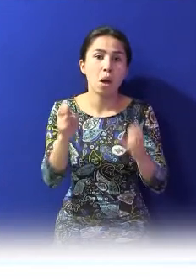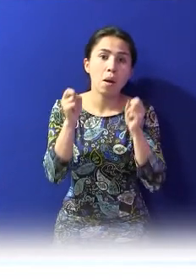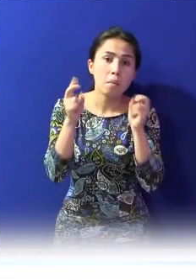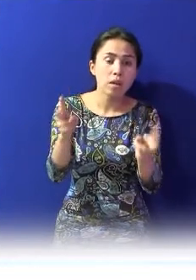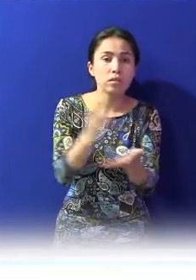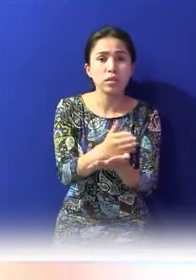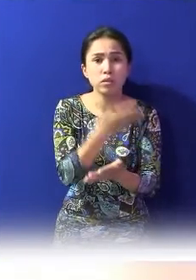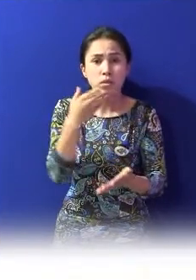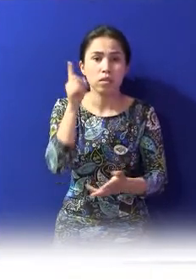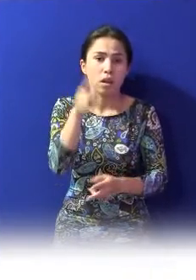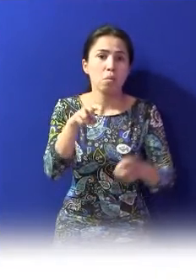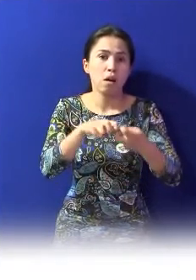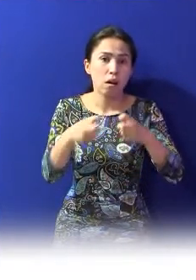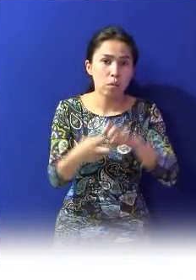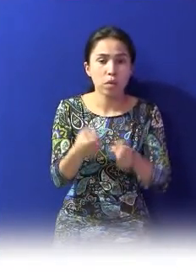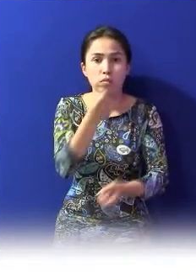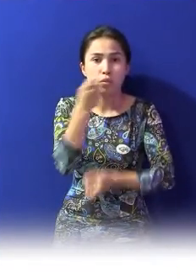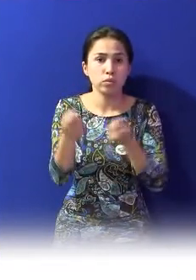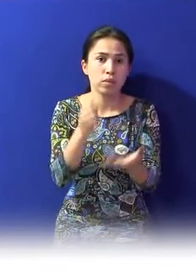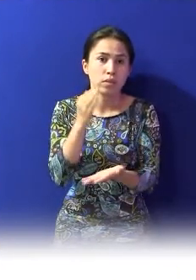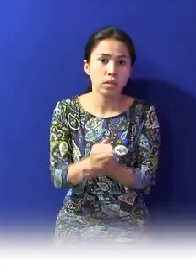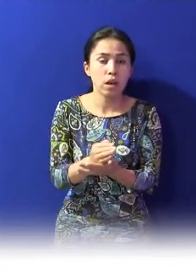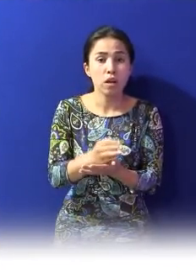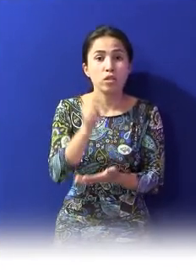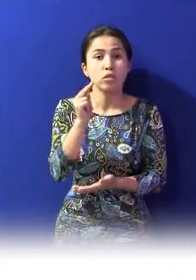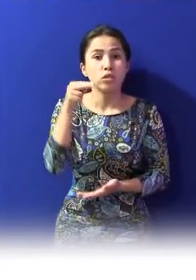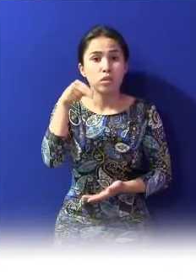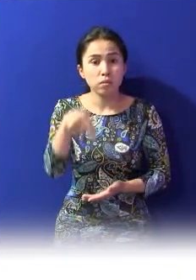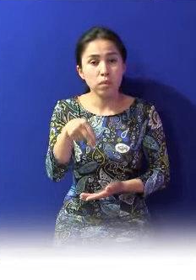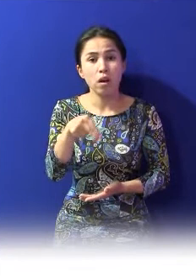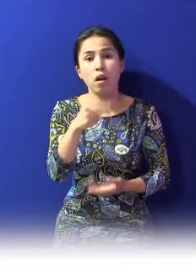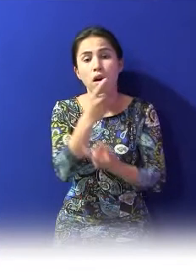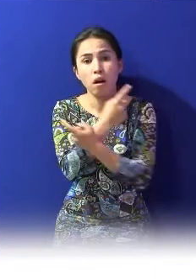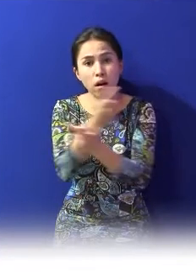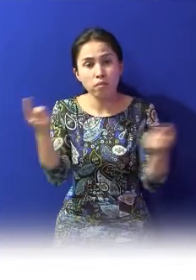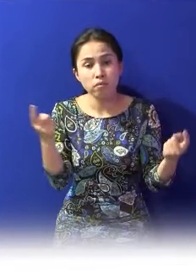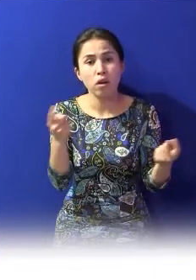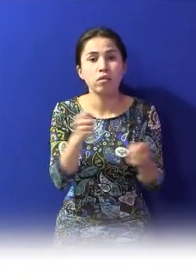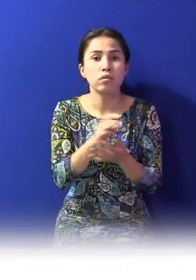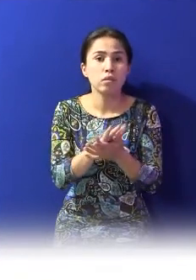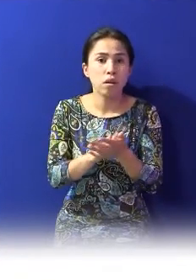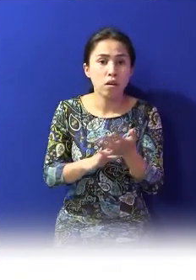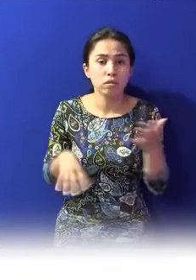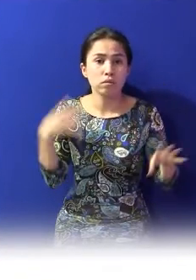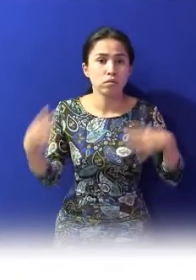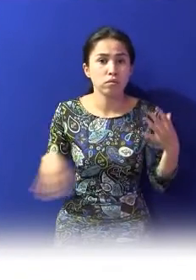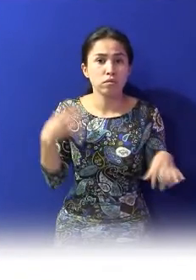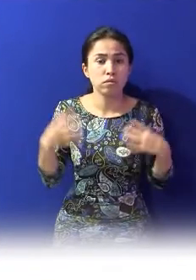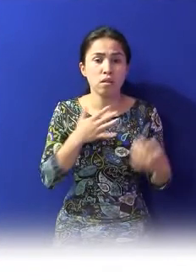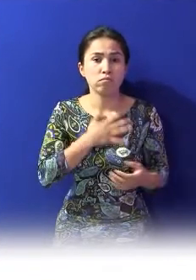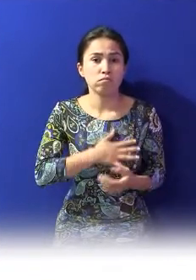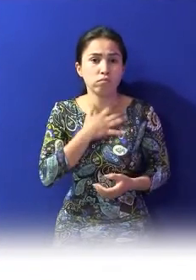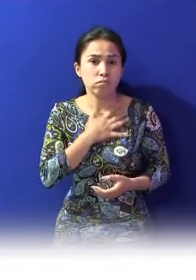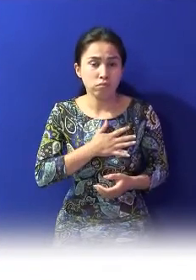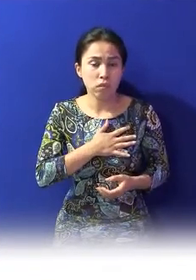әріптестік мәселелері нашар жүріп отыр. Әсіресе мынау білім, туризм, спорт, жол,